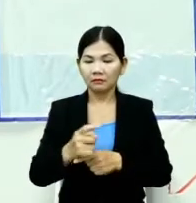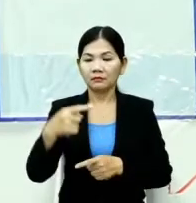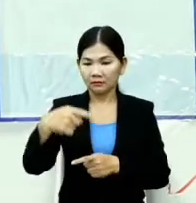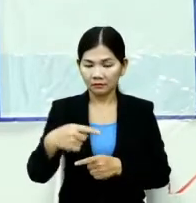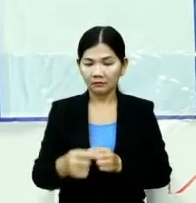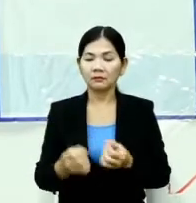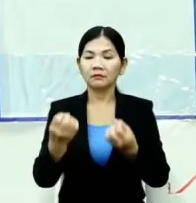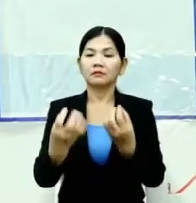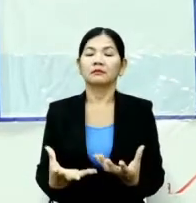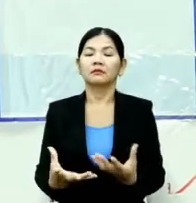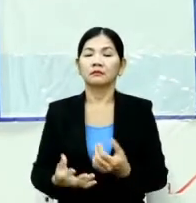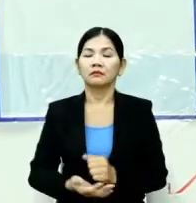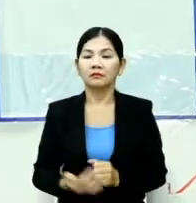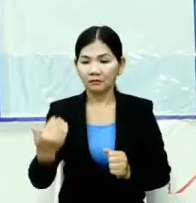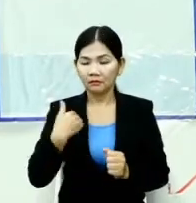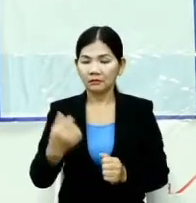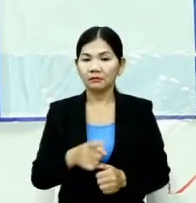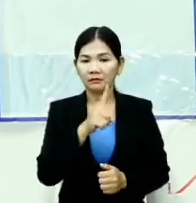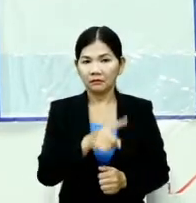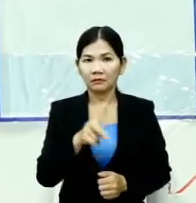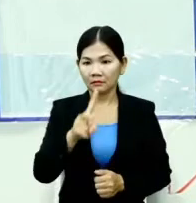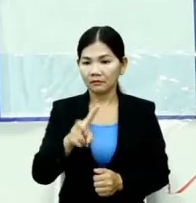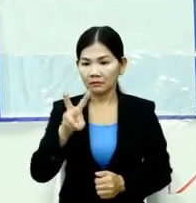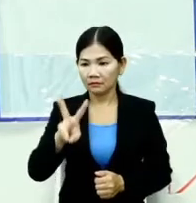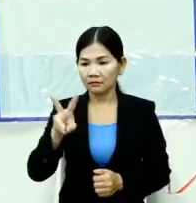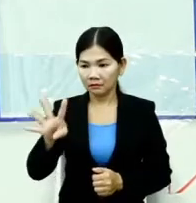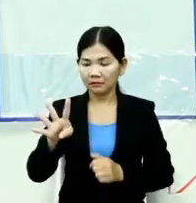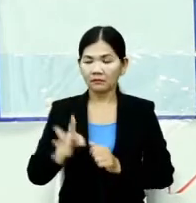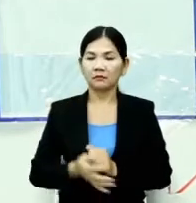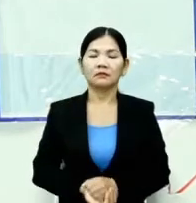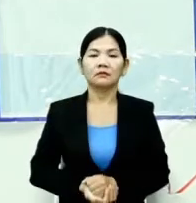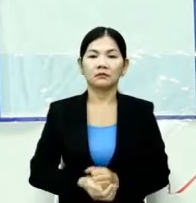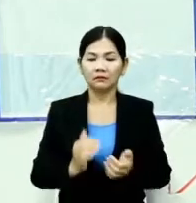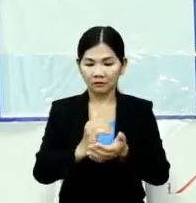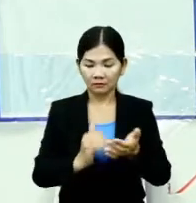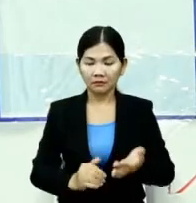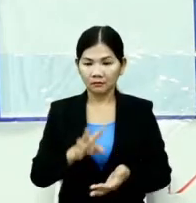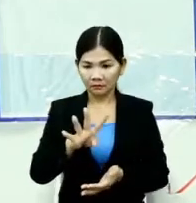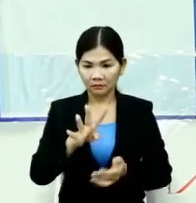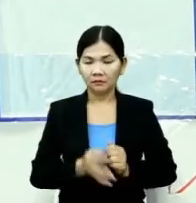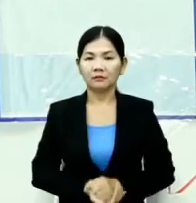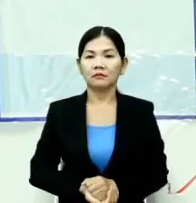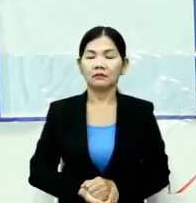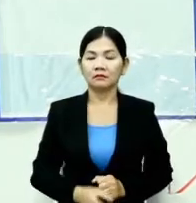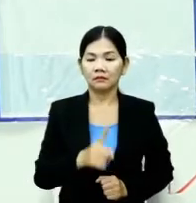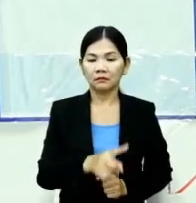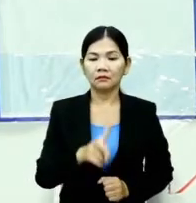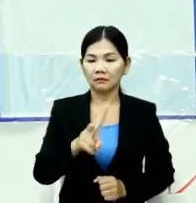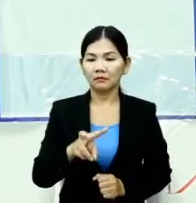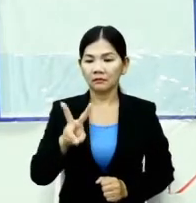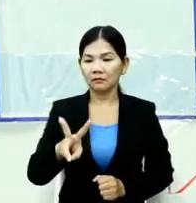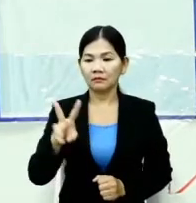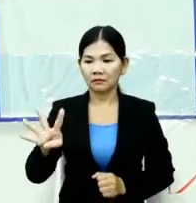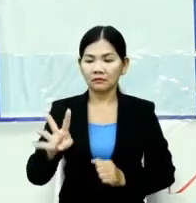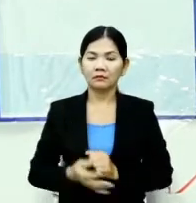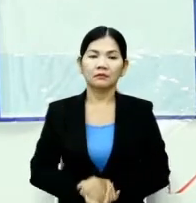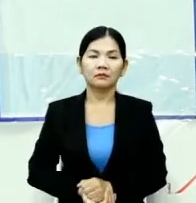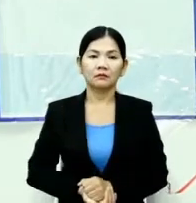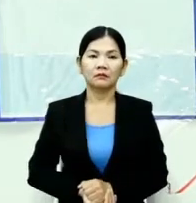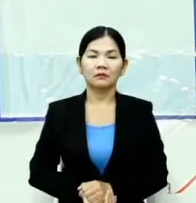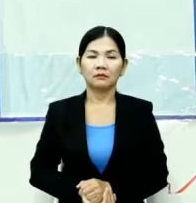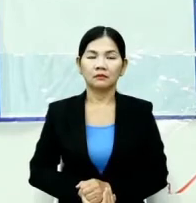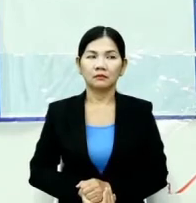1នេះមានប្រមាណកូនតោះ1 2 3 4អញ្ចឹងយើងដកចំនួន4ចេញណា1 2 3 4